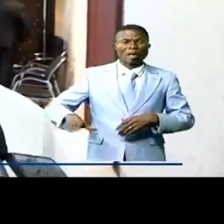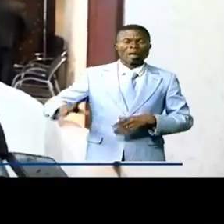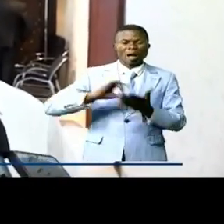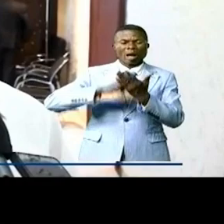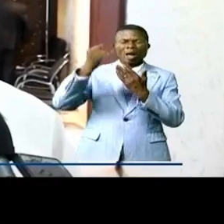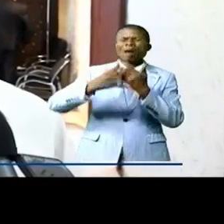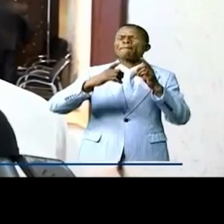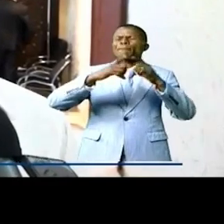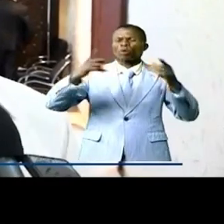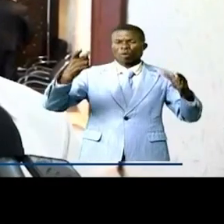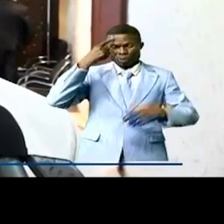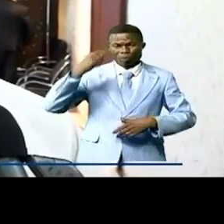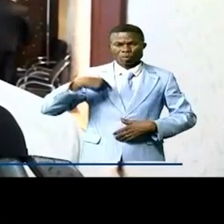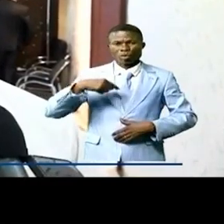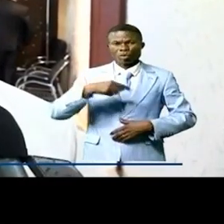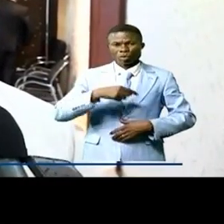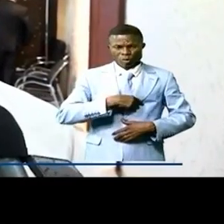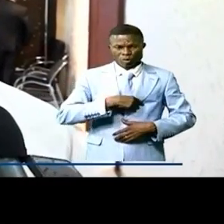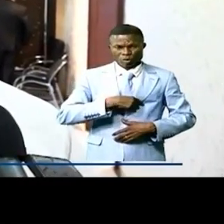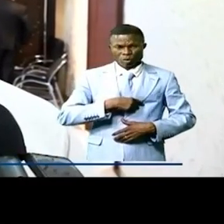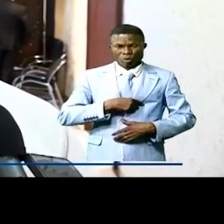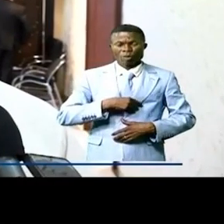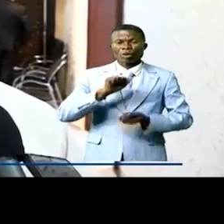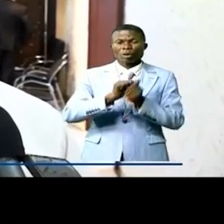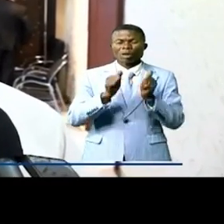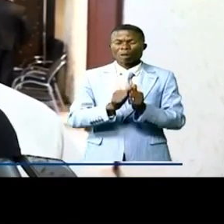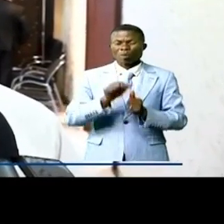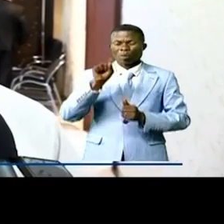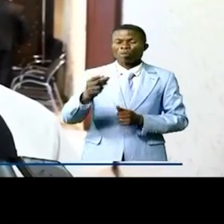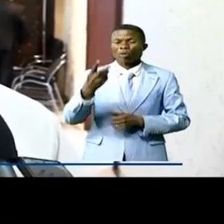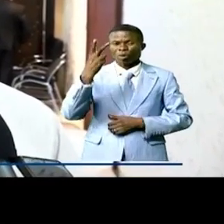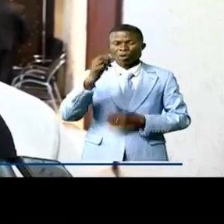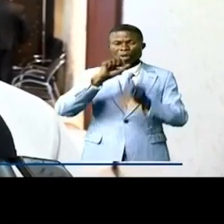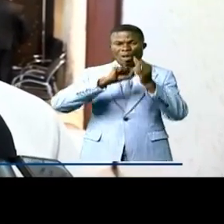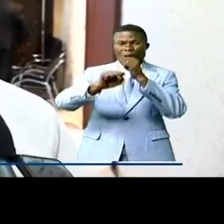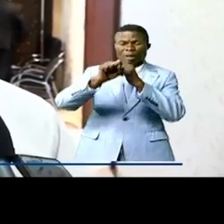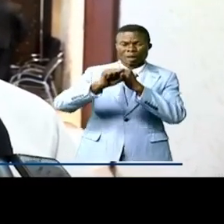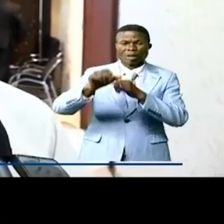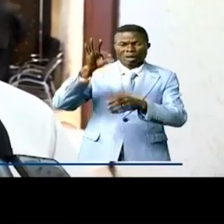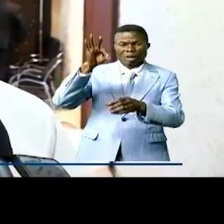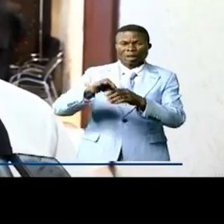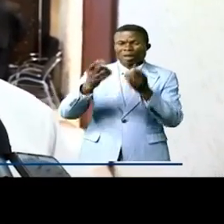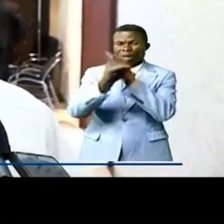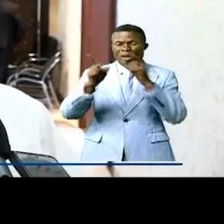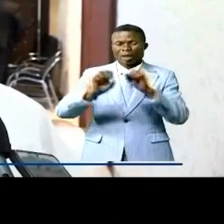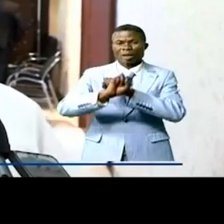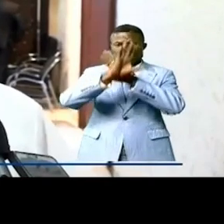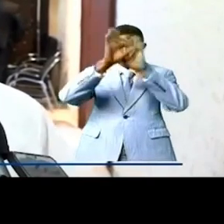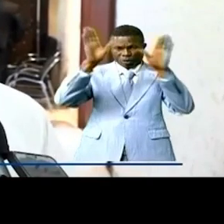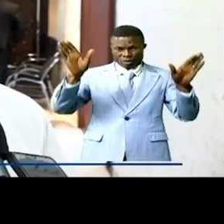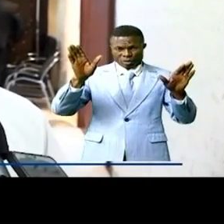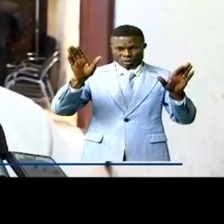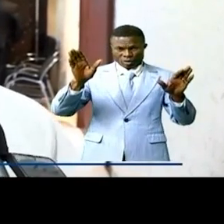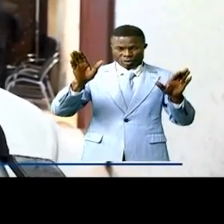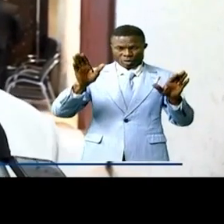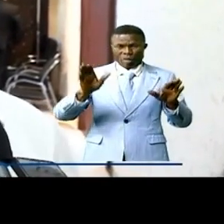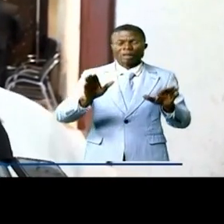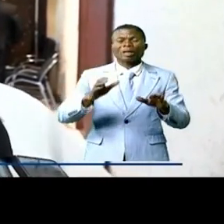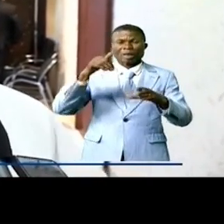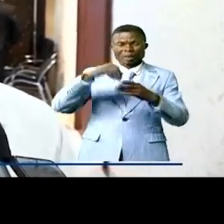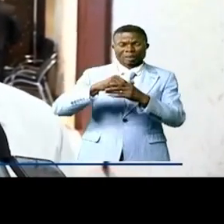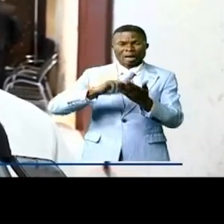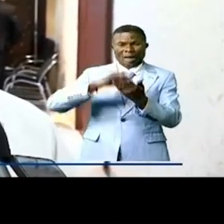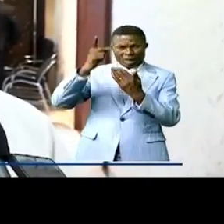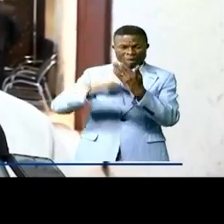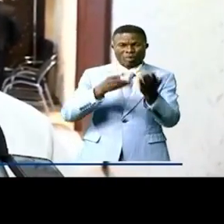on sa bonté priorité et la promotion des élections libres et transparentes en partie de sécurité là